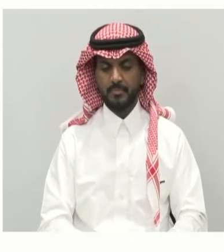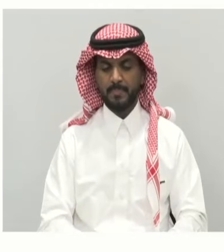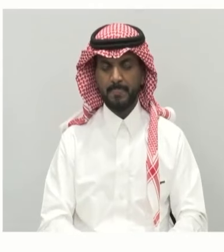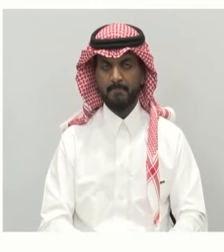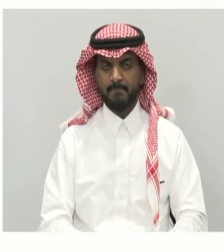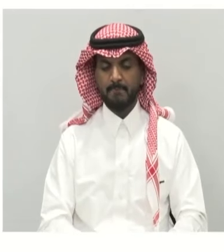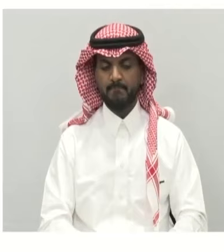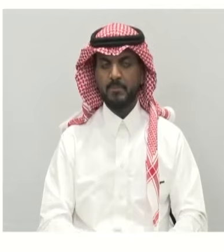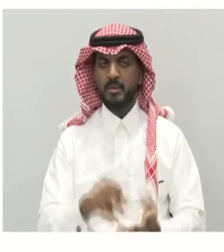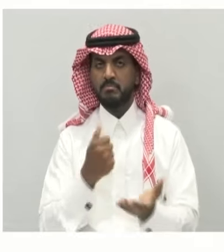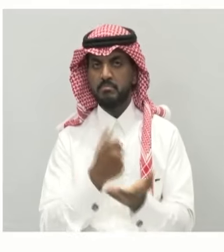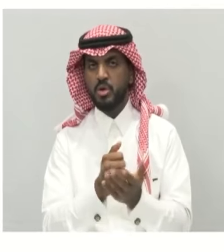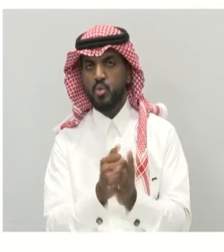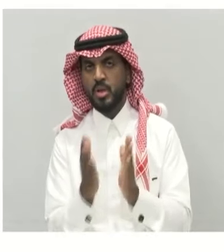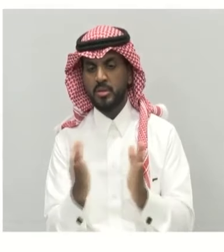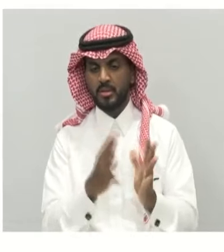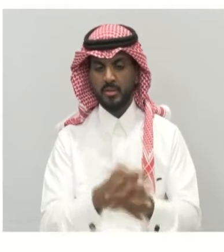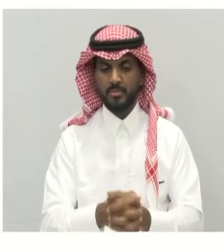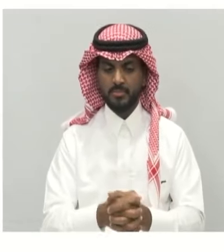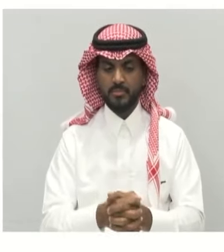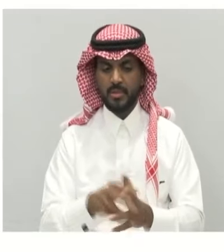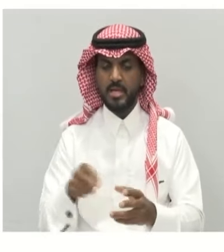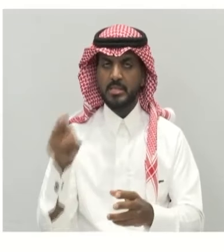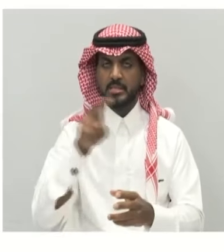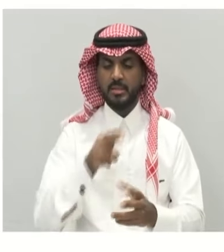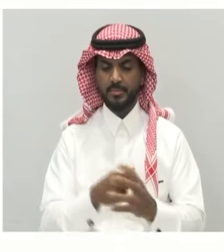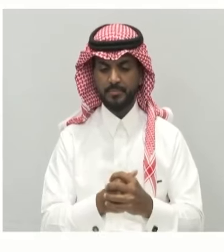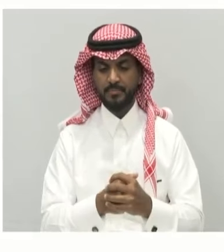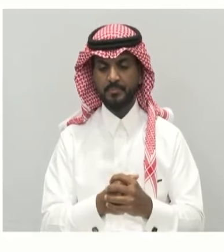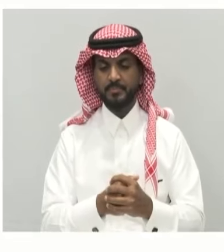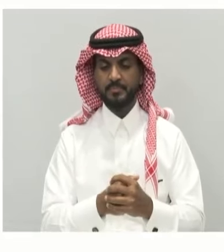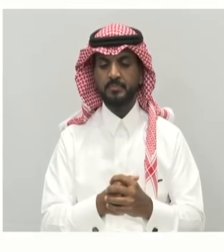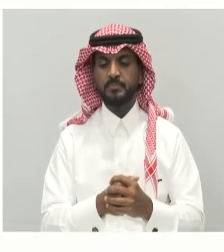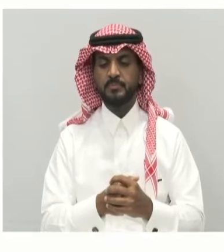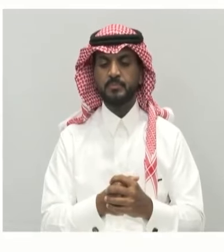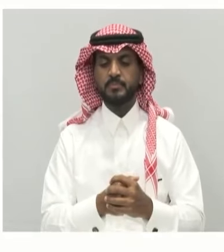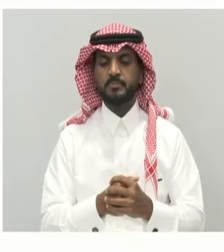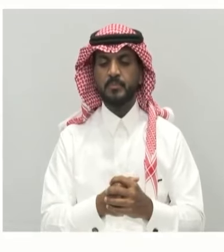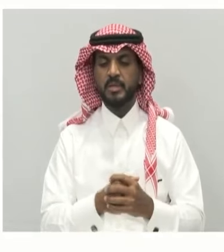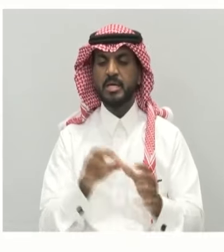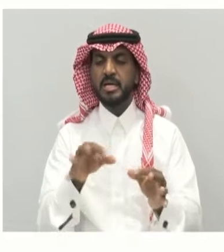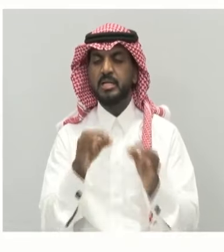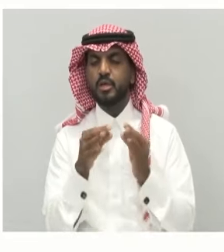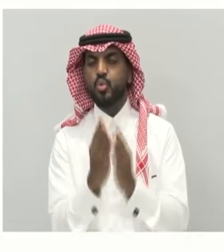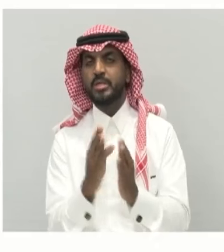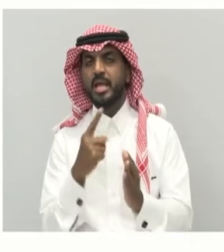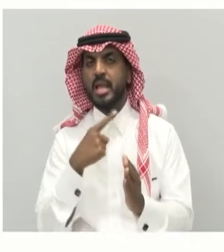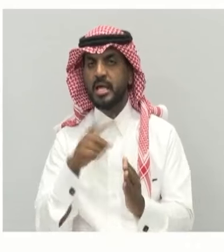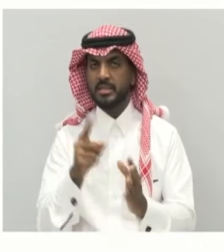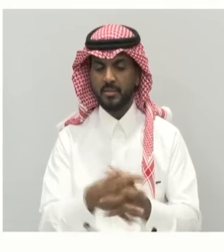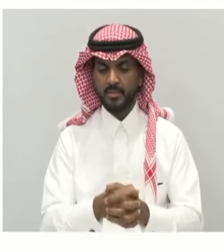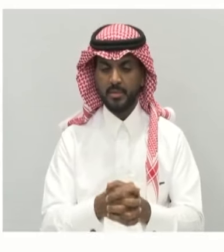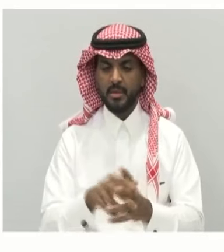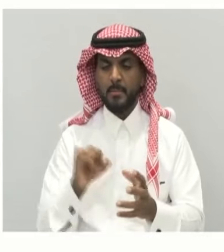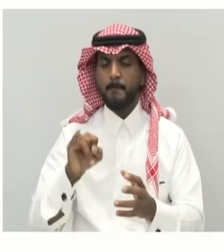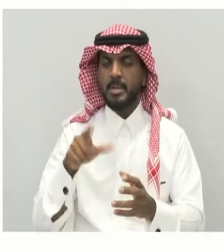الان نمسح وننتقل الى الاسئله التاليه كذلك هذه الاسئله يقول اختر الوحده الانسب الان